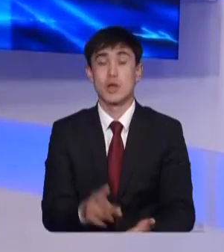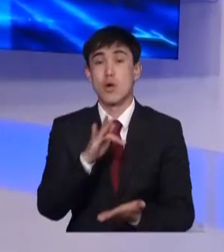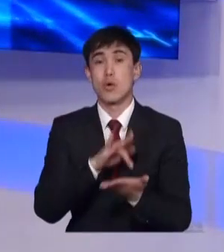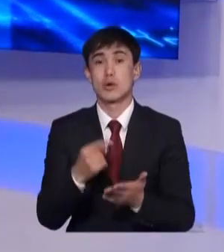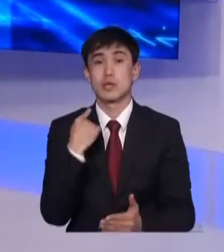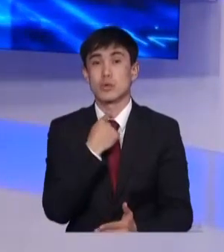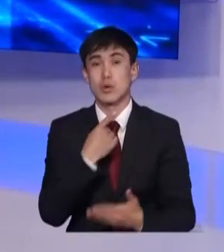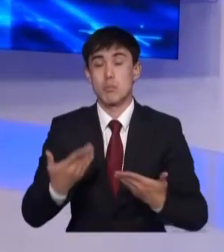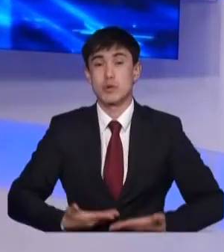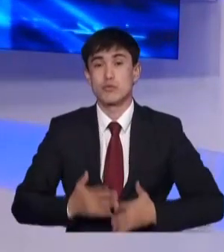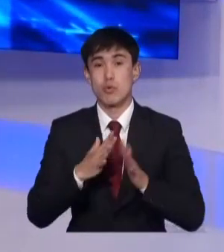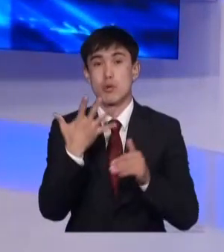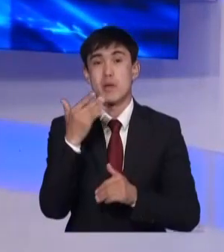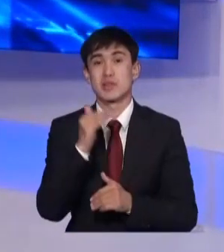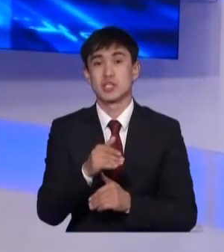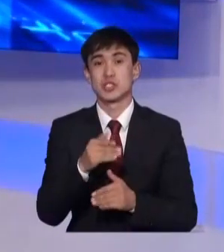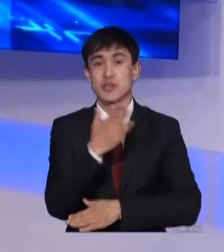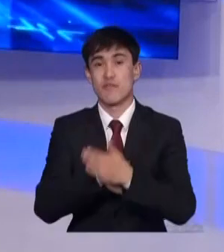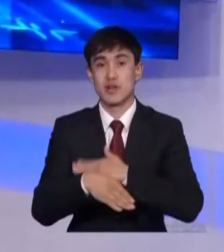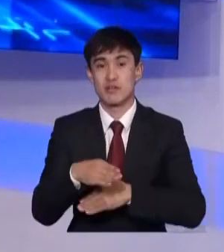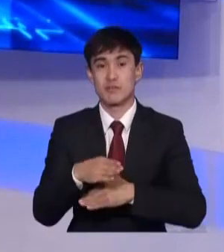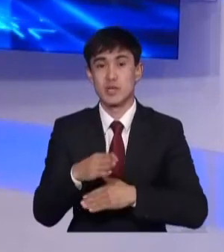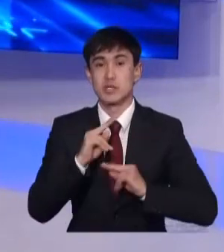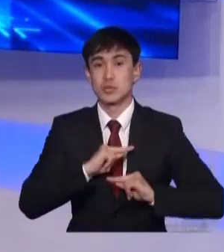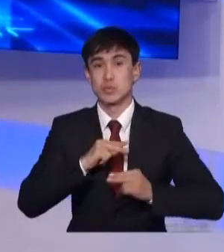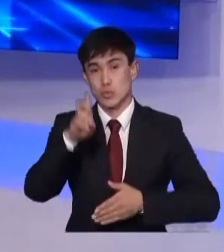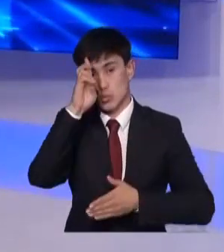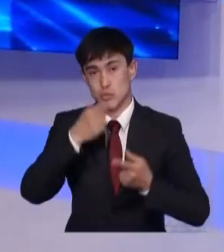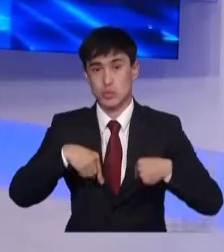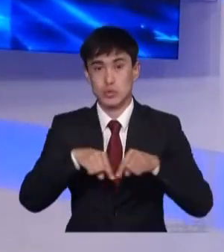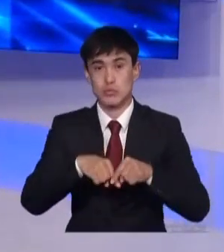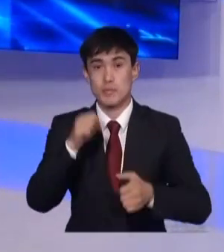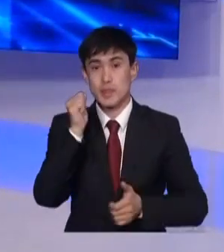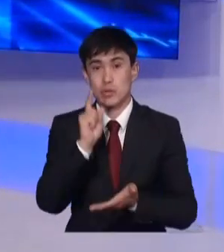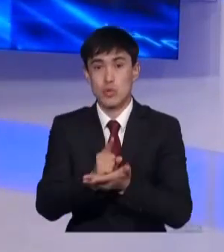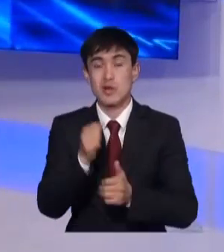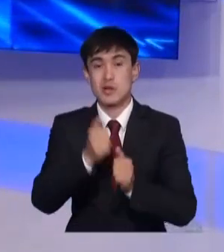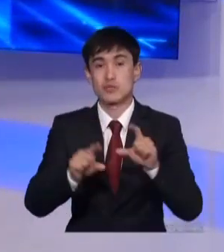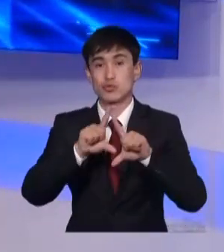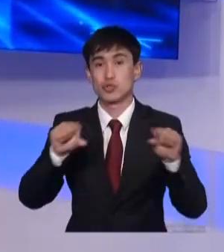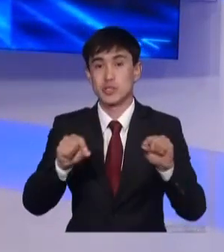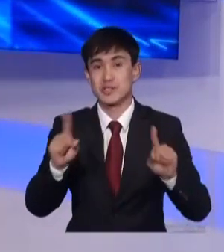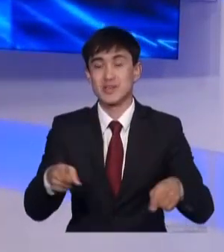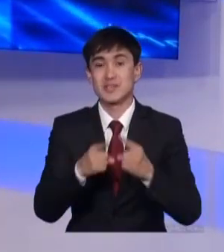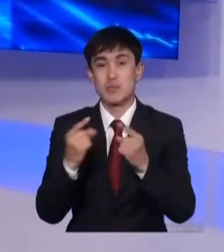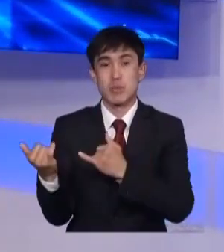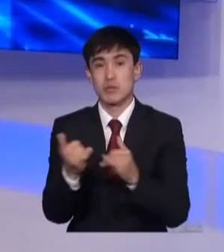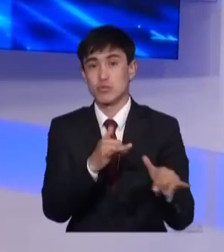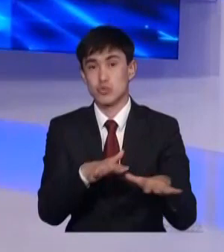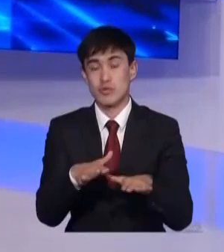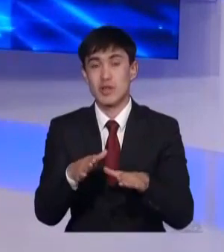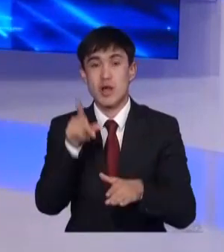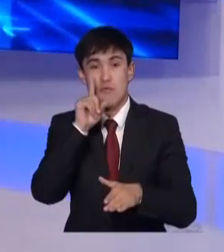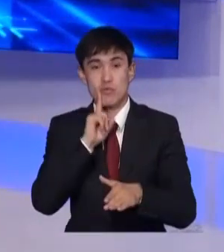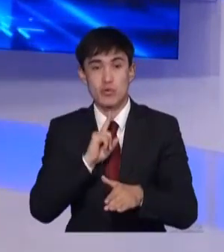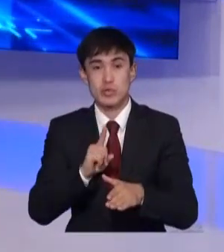в городе Талда Курган проживает более 5000 инвалидов по словам сотрудников государственных органов долг каждого учреждения создать благоприятные условия